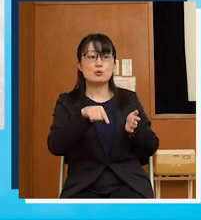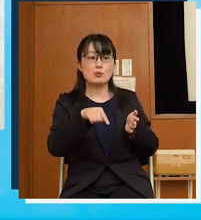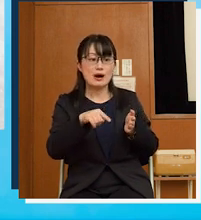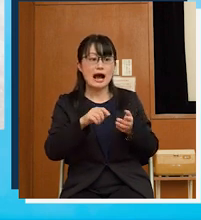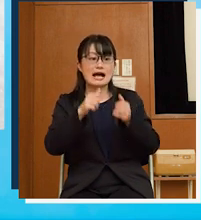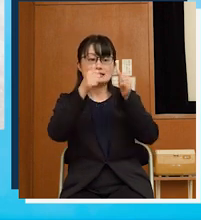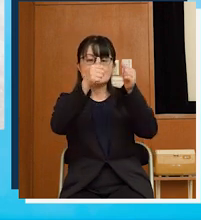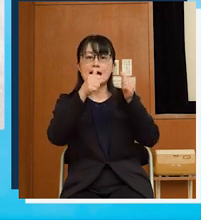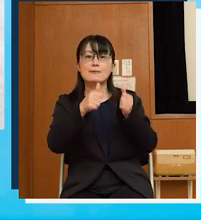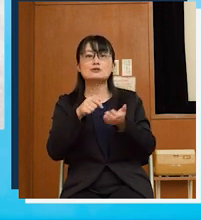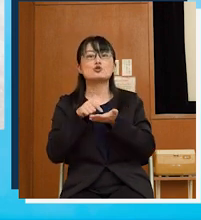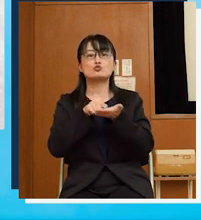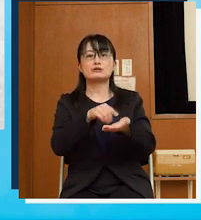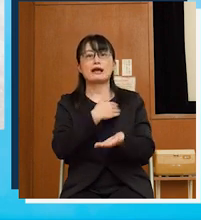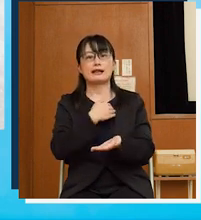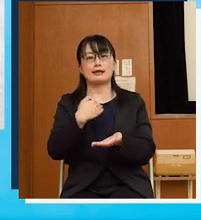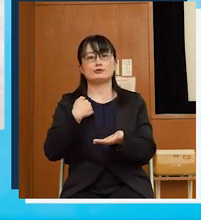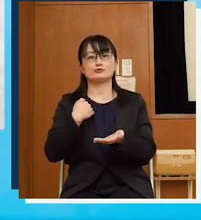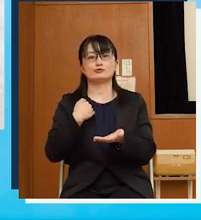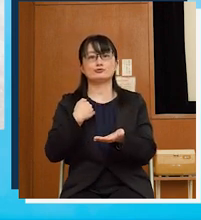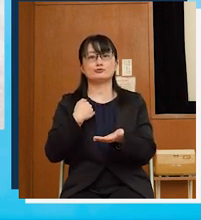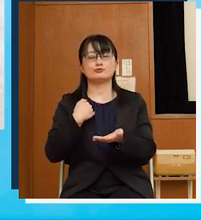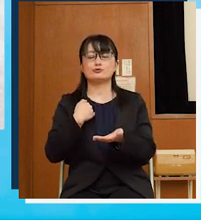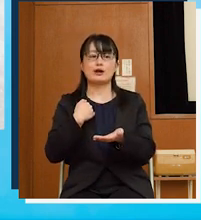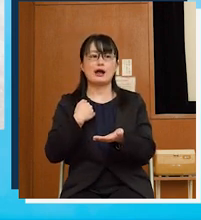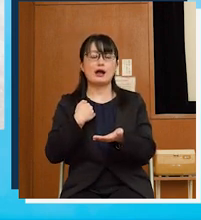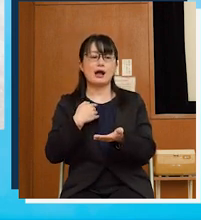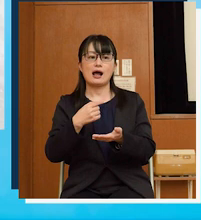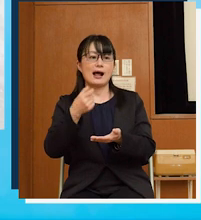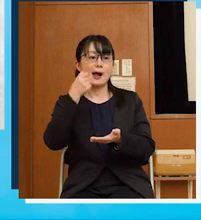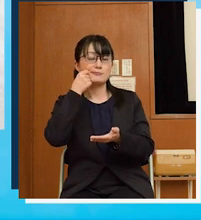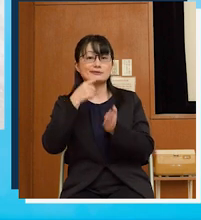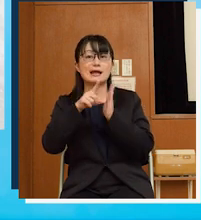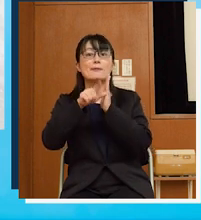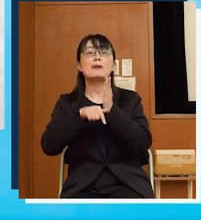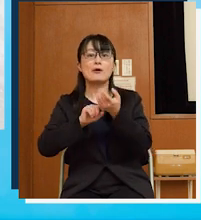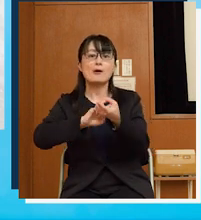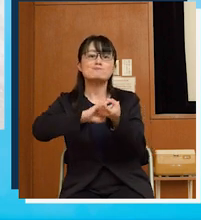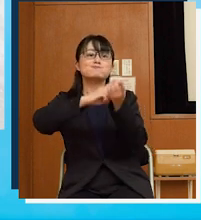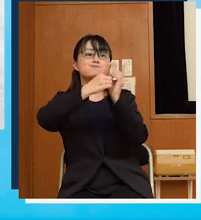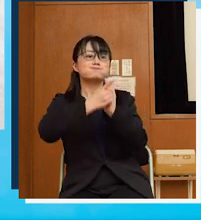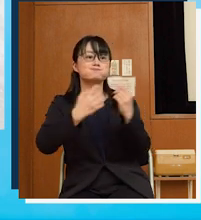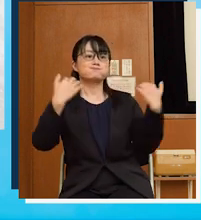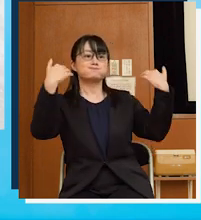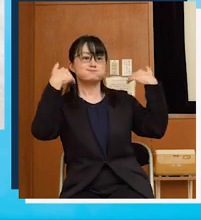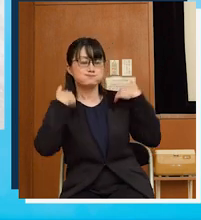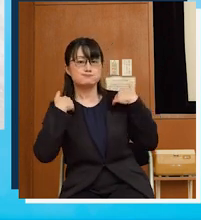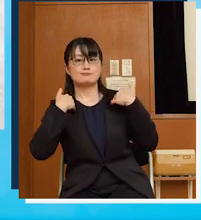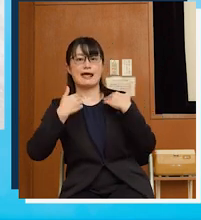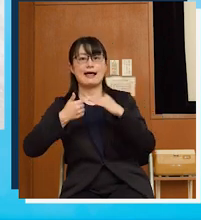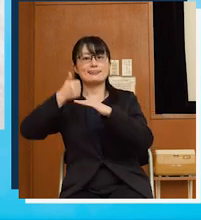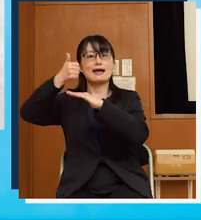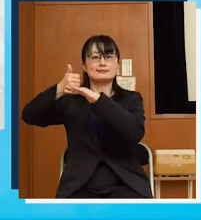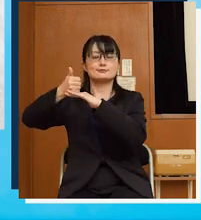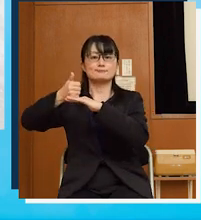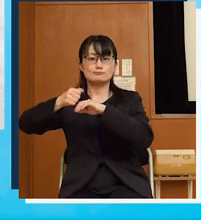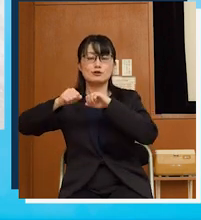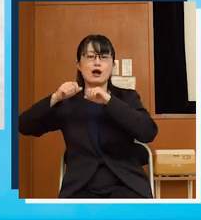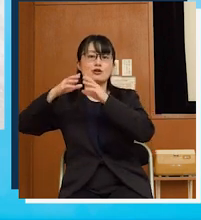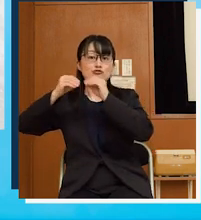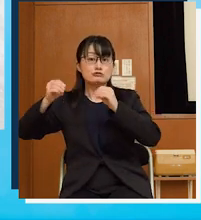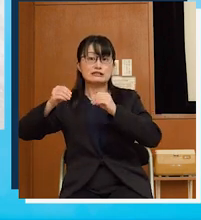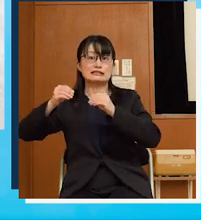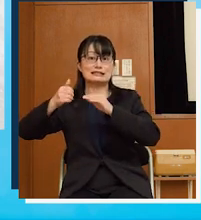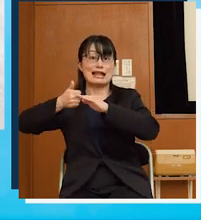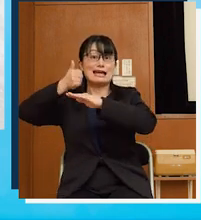ない場合には大臣が代わりにその権限を奪って行使するというそういういう仕組みなんですえこれにの仕組みてもっと説明したい